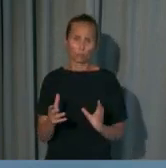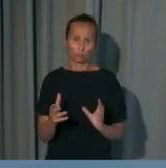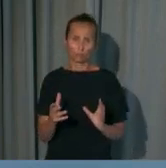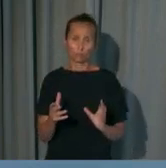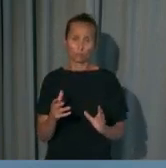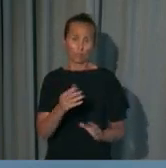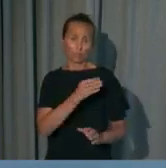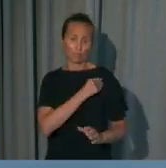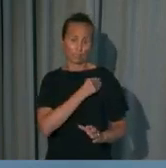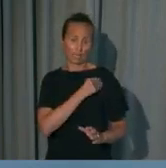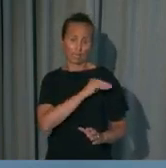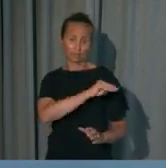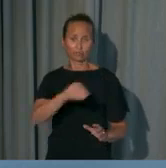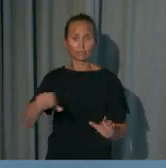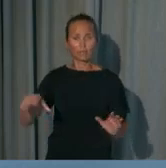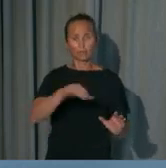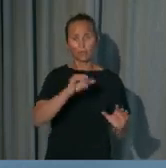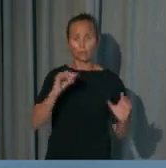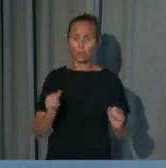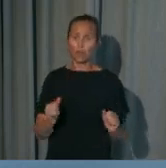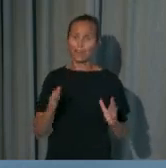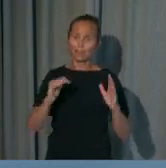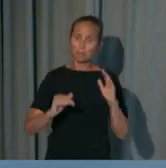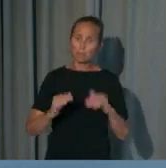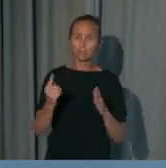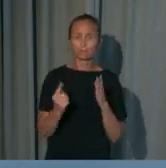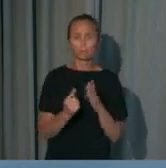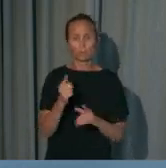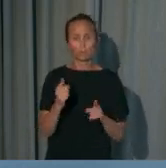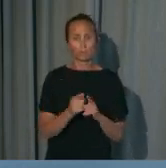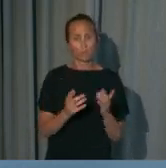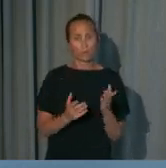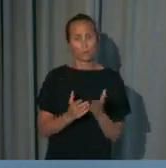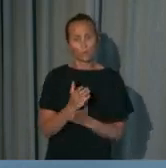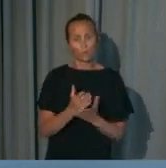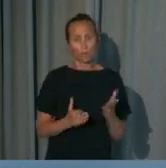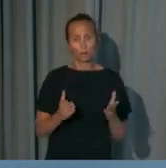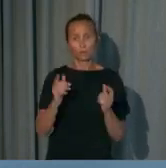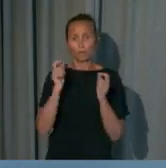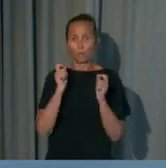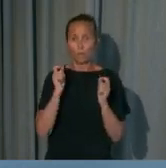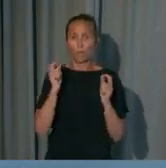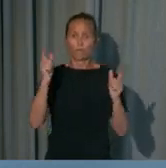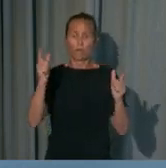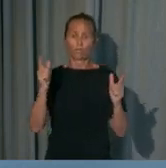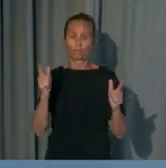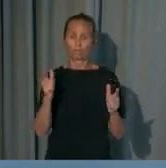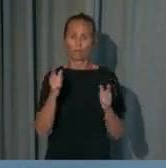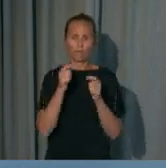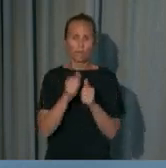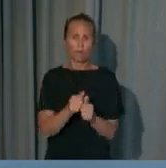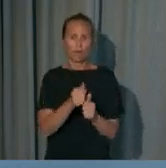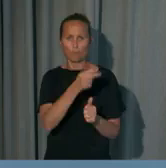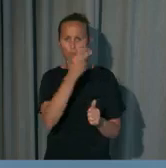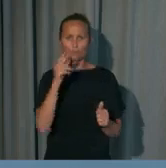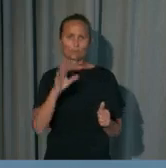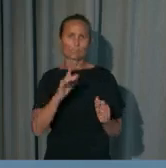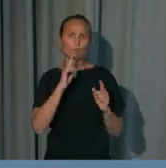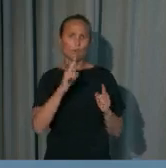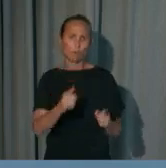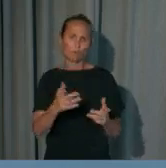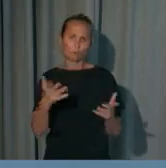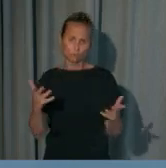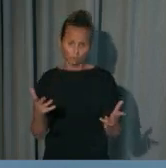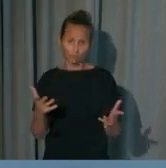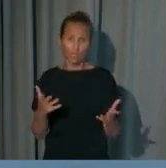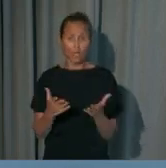Og beskjeden til oss alle er å leve mest mulig normalt, være årvåkne og følge politiets råd.